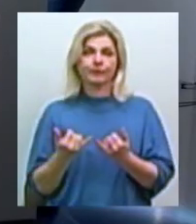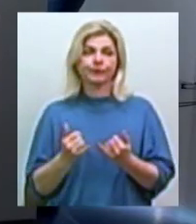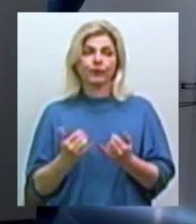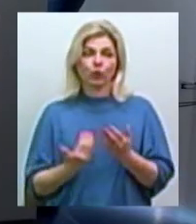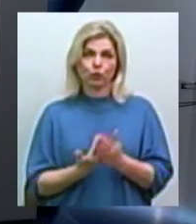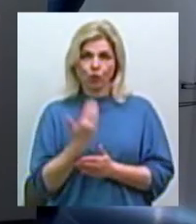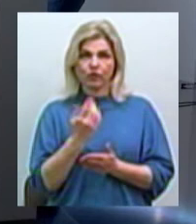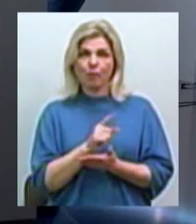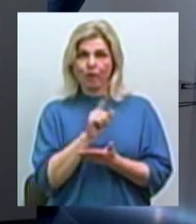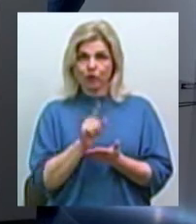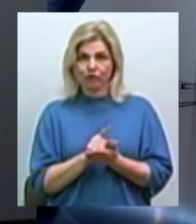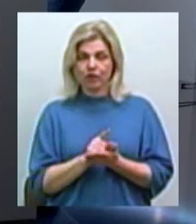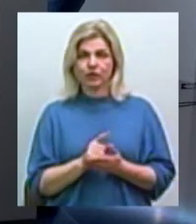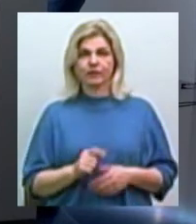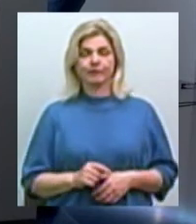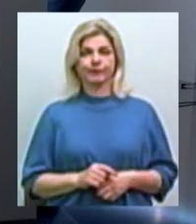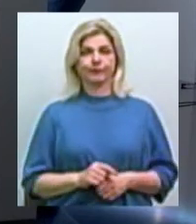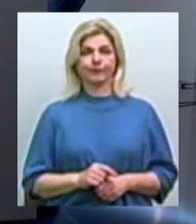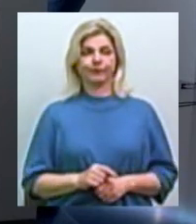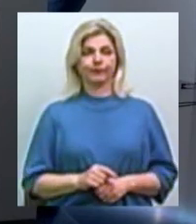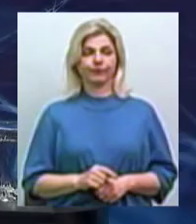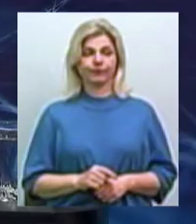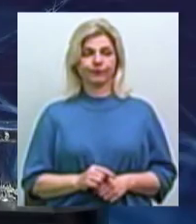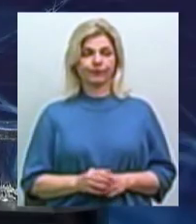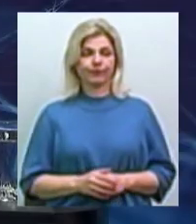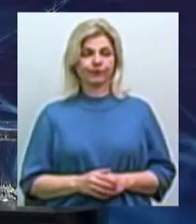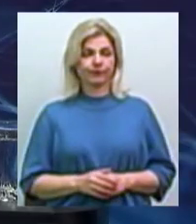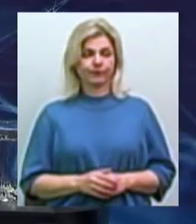нові повноваження? Так? Не зовсім так.